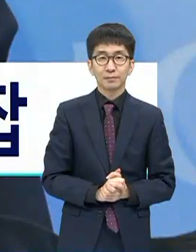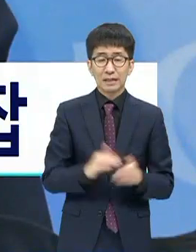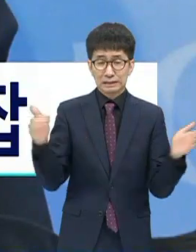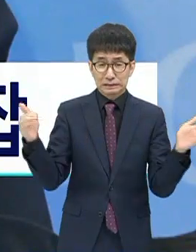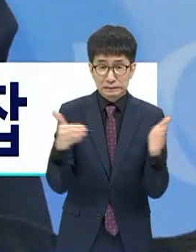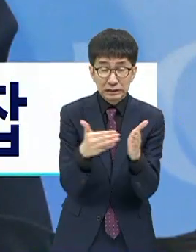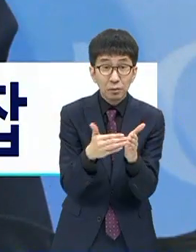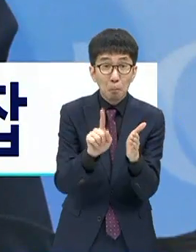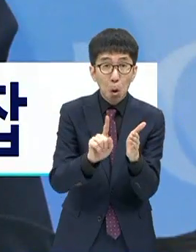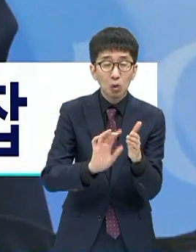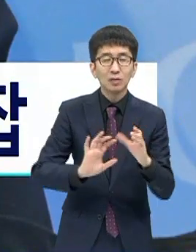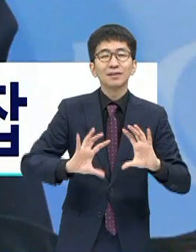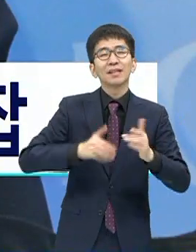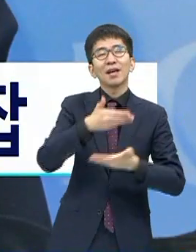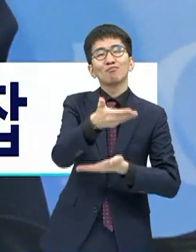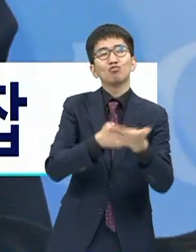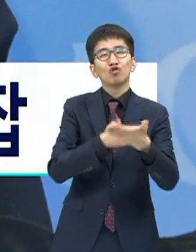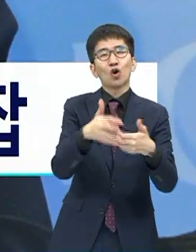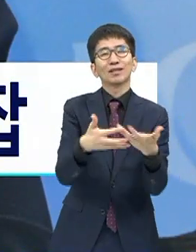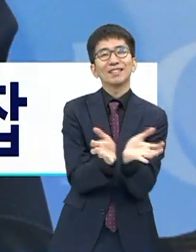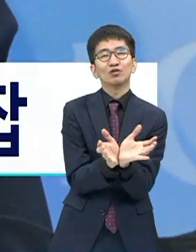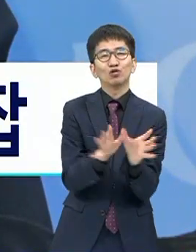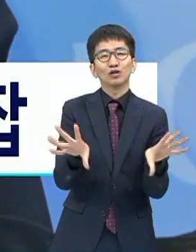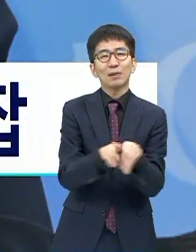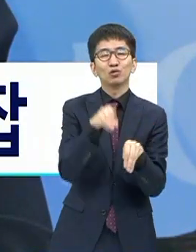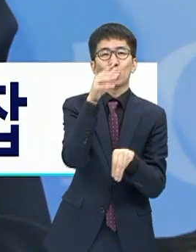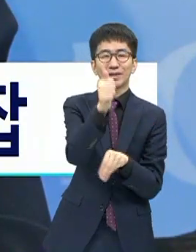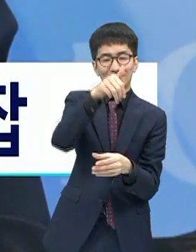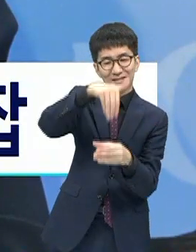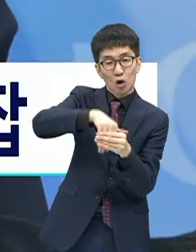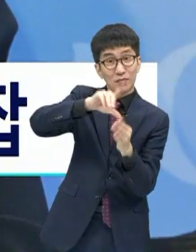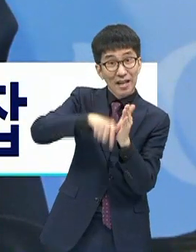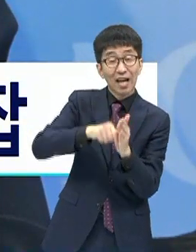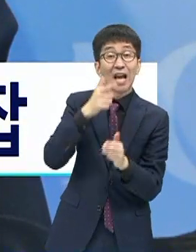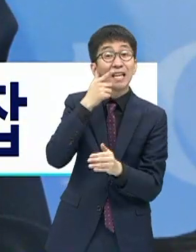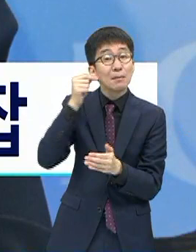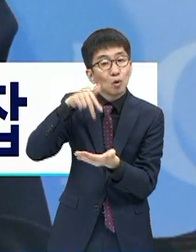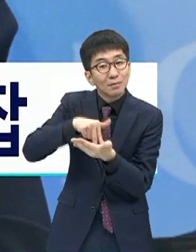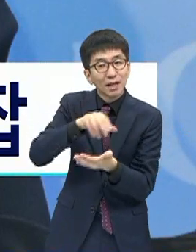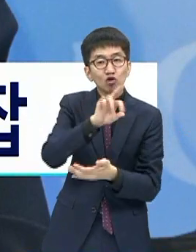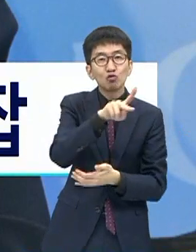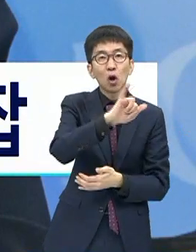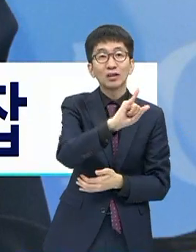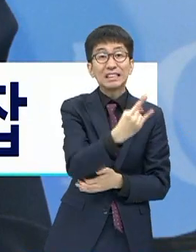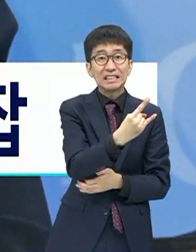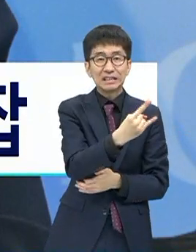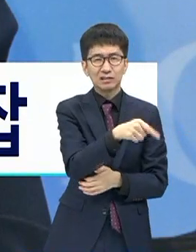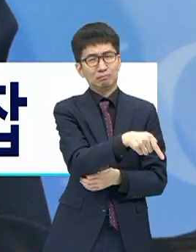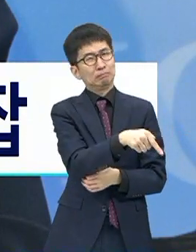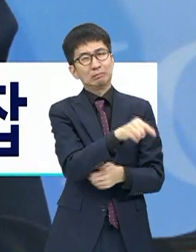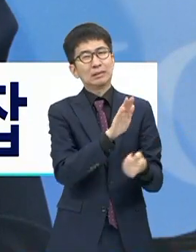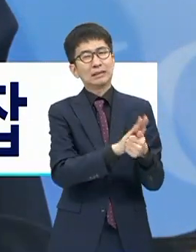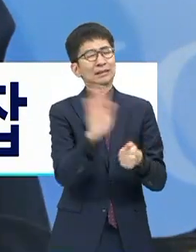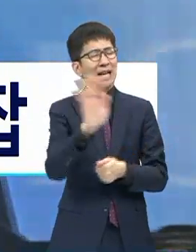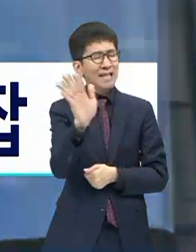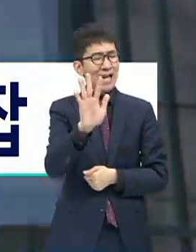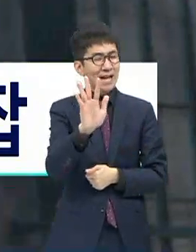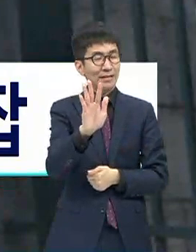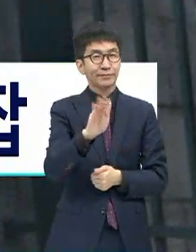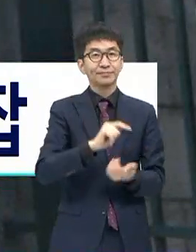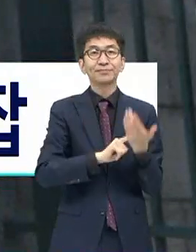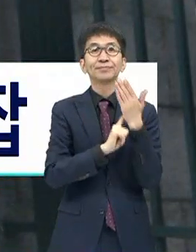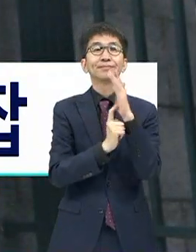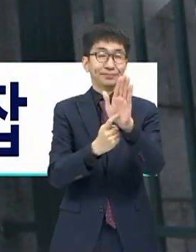라 파지를 향하고 있는 세계의 모여 끼고 사무 총장 선거에서 일본이 유명희 통상교섭본부장 을 지지 하지